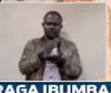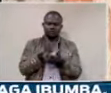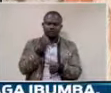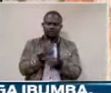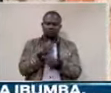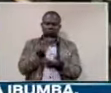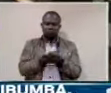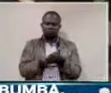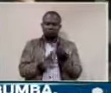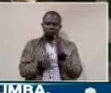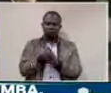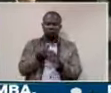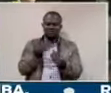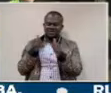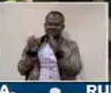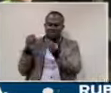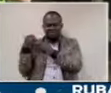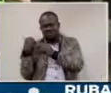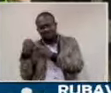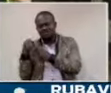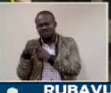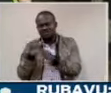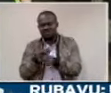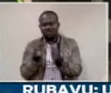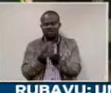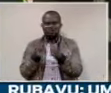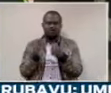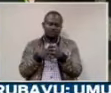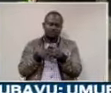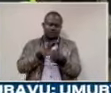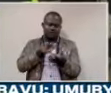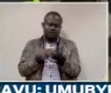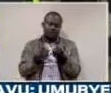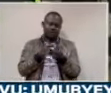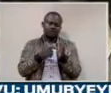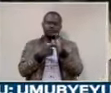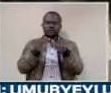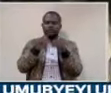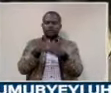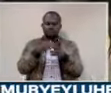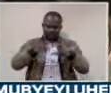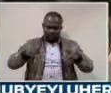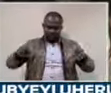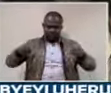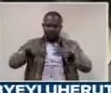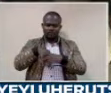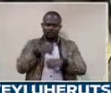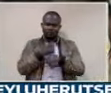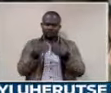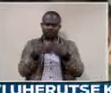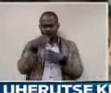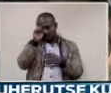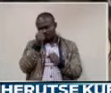burundu byitwaje icyorezo cya COVID-19. Ikigo cy'ibarurisha mibare kigaragaza ko ubushakashatsi ku ishusho y'umurimo